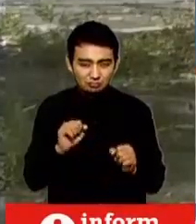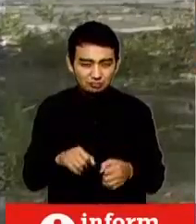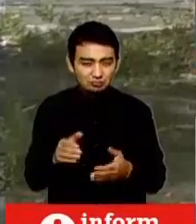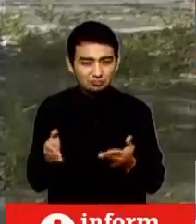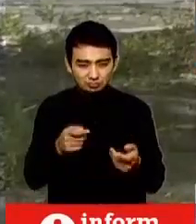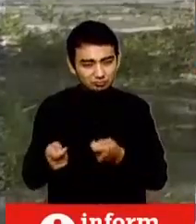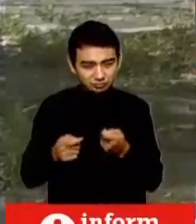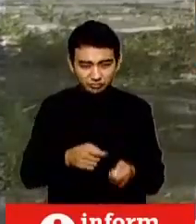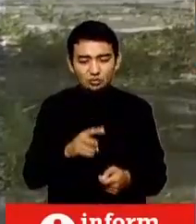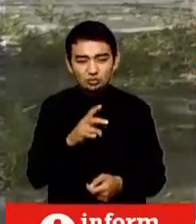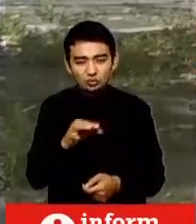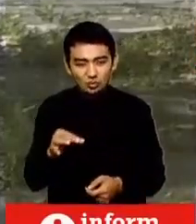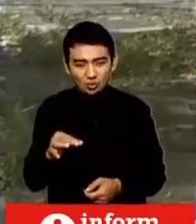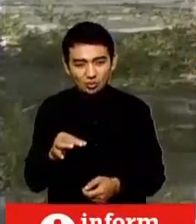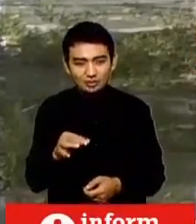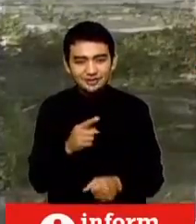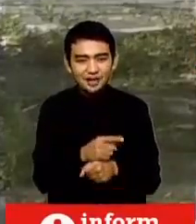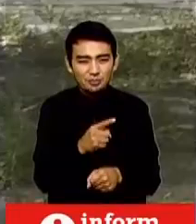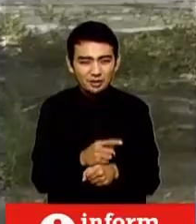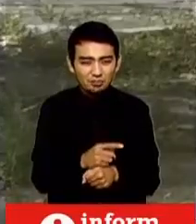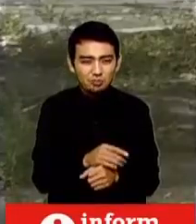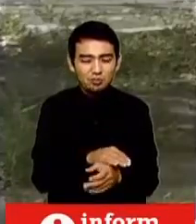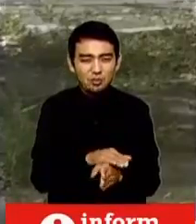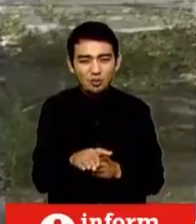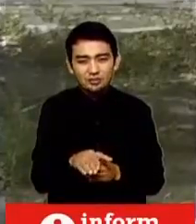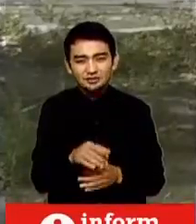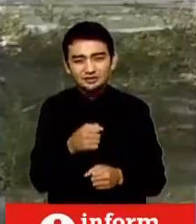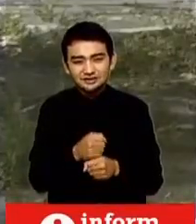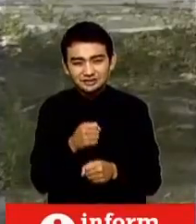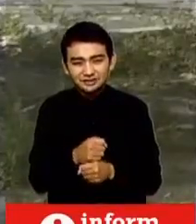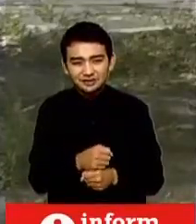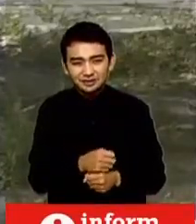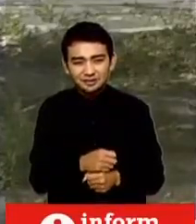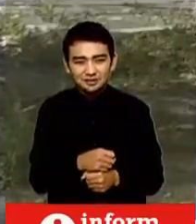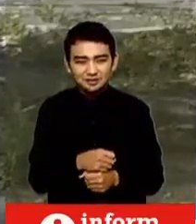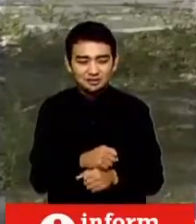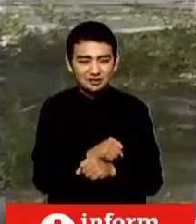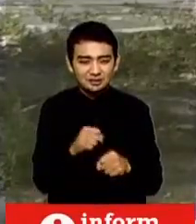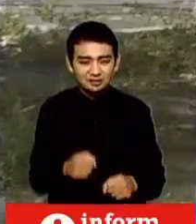завозят. Но запрет полностью сделать на завоз фуражного зерна.